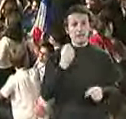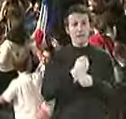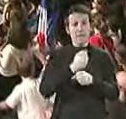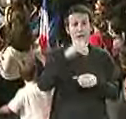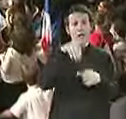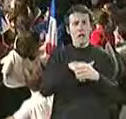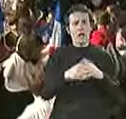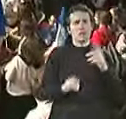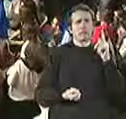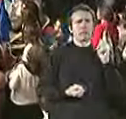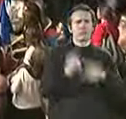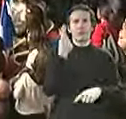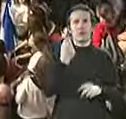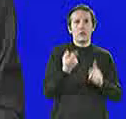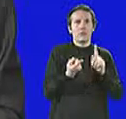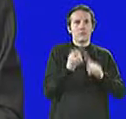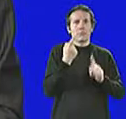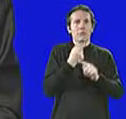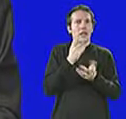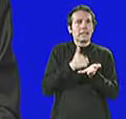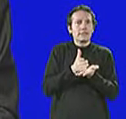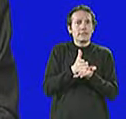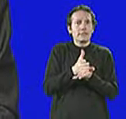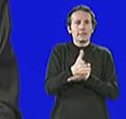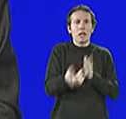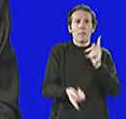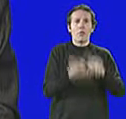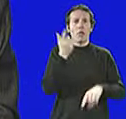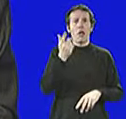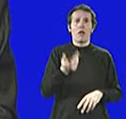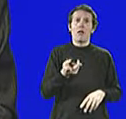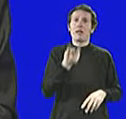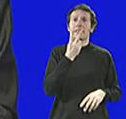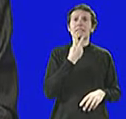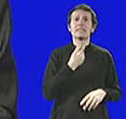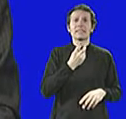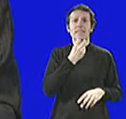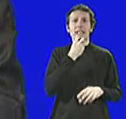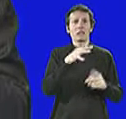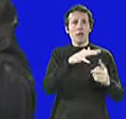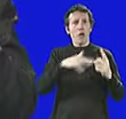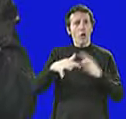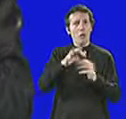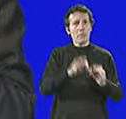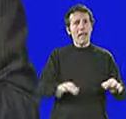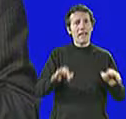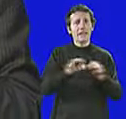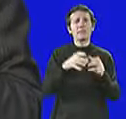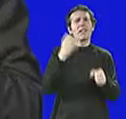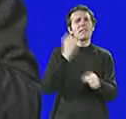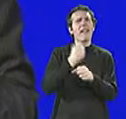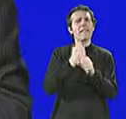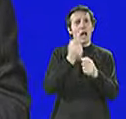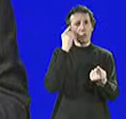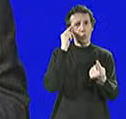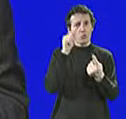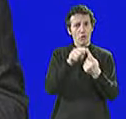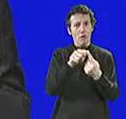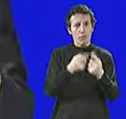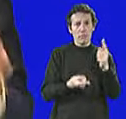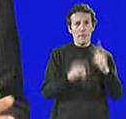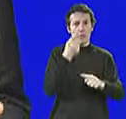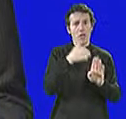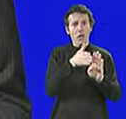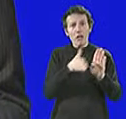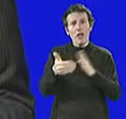tous lourde de sens. C'est une question de civilisation. Poser la question du travail, c'est en poser une autre.